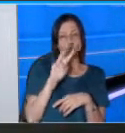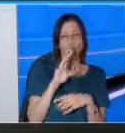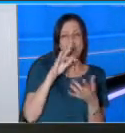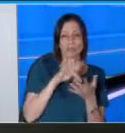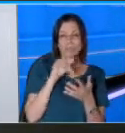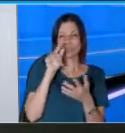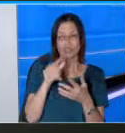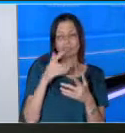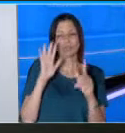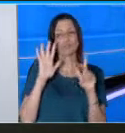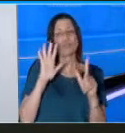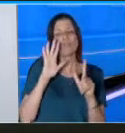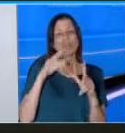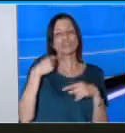שם